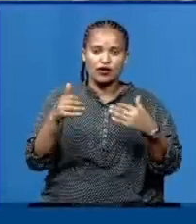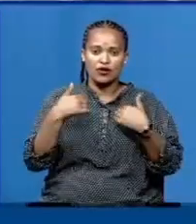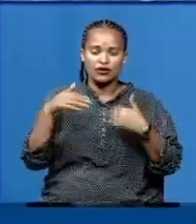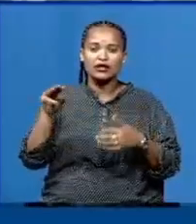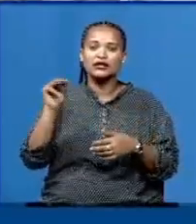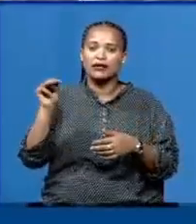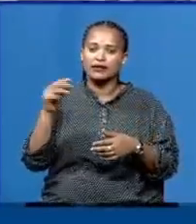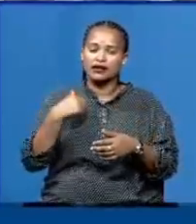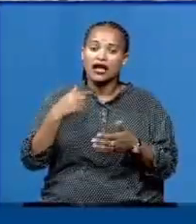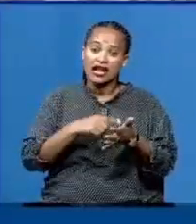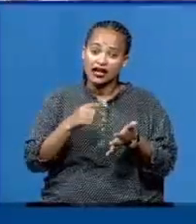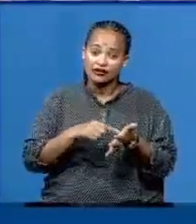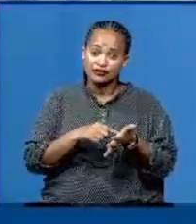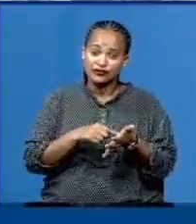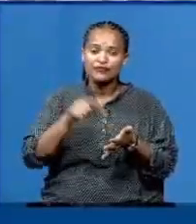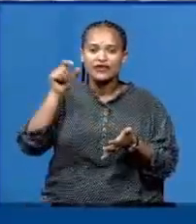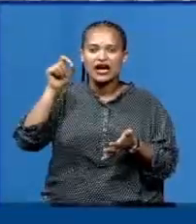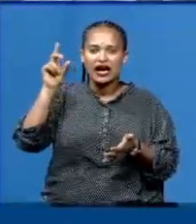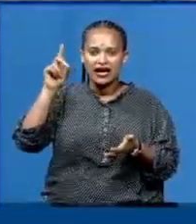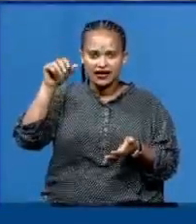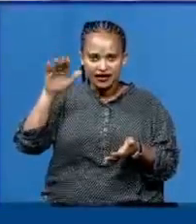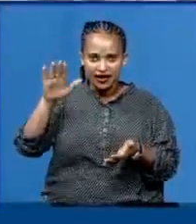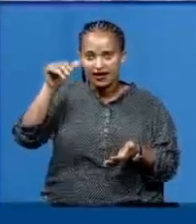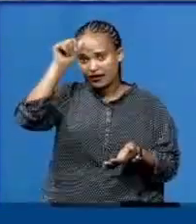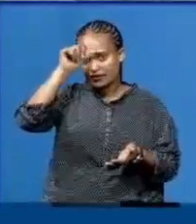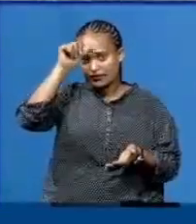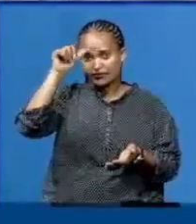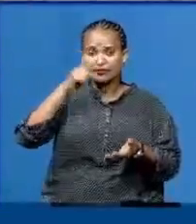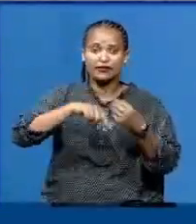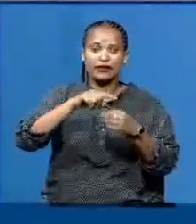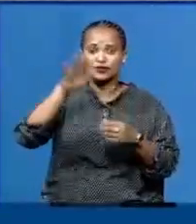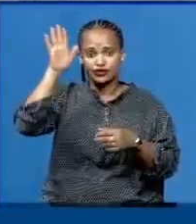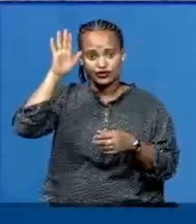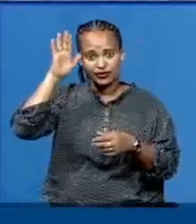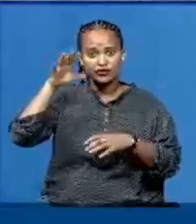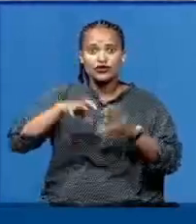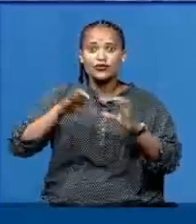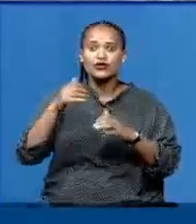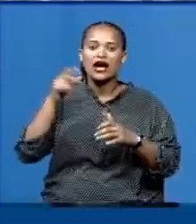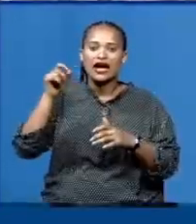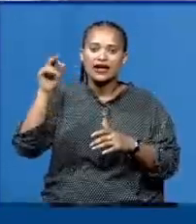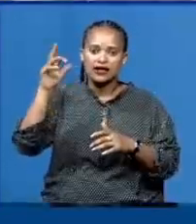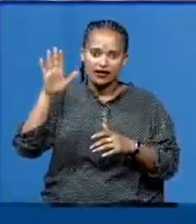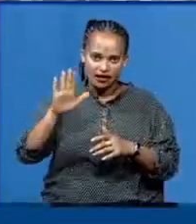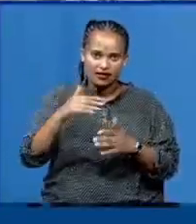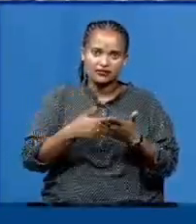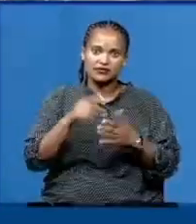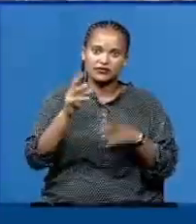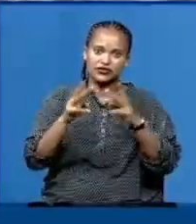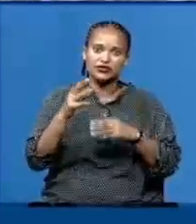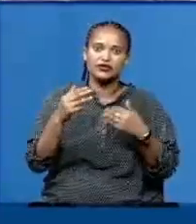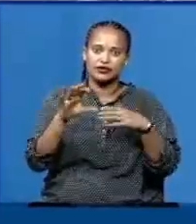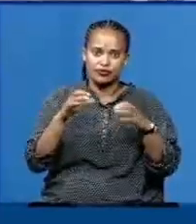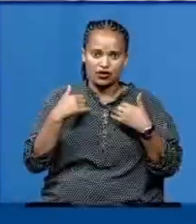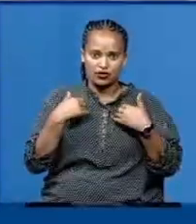ጣብያታት ኣለ ሓልሓሊፉ ዓይጋ ናብ ታዋ ቀይሩ መሰልጠን ስለ ዝገበሮ ሸዕበ ኣብ ዓይጋ ከባቢ እውን ሓልሓሊፉ ተክሲ ይስምዐ እዩ ማለት እዩ።